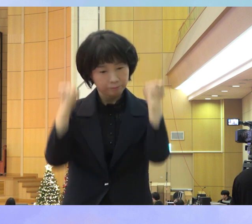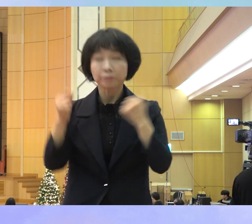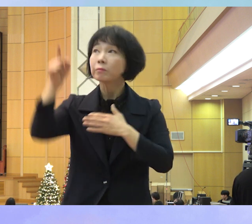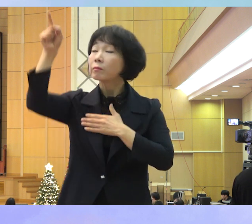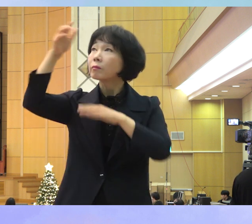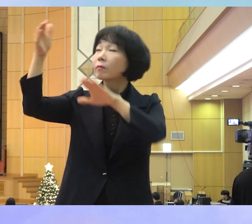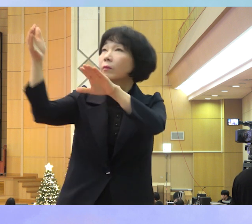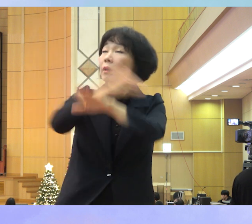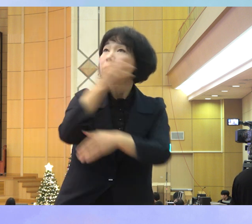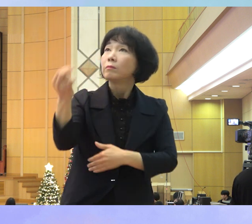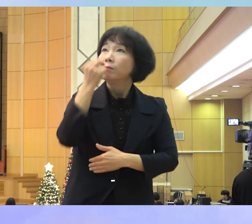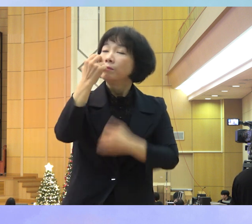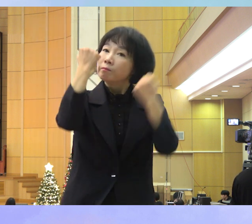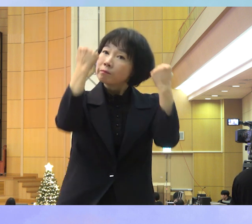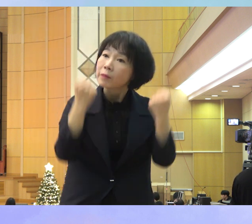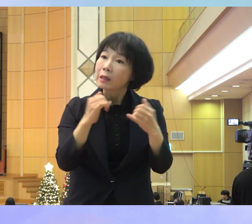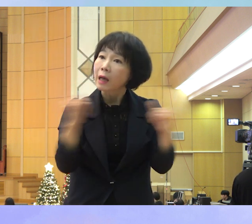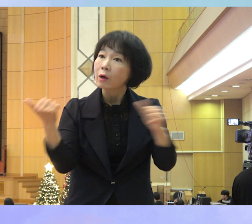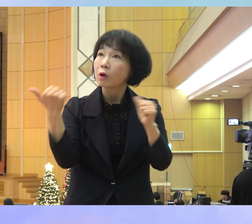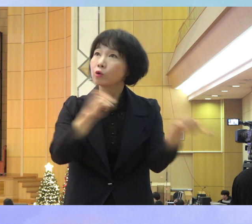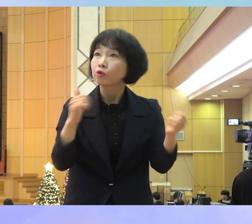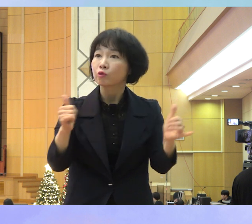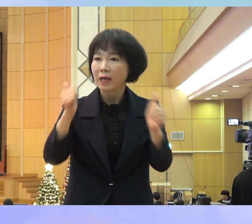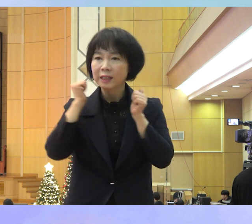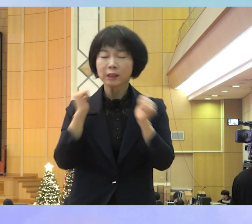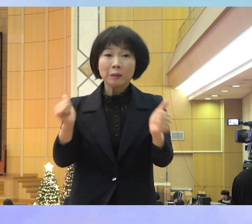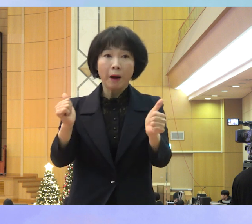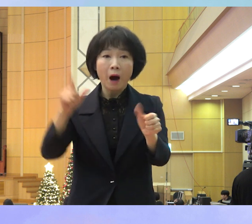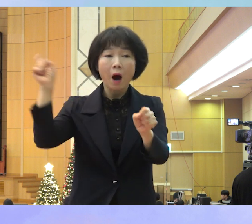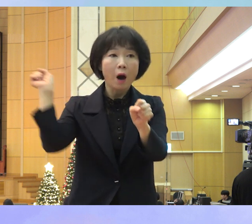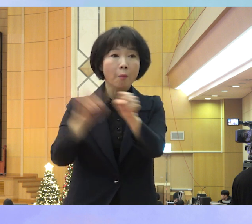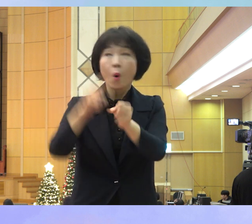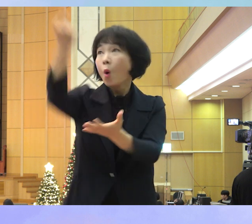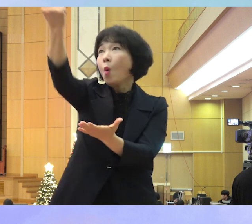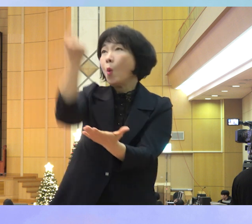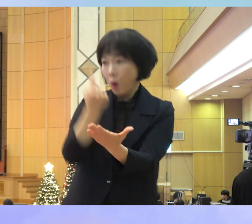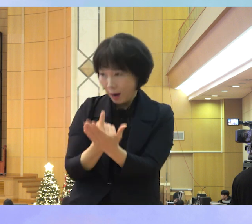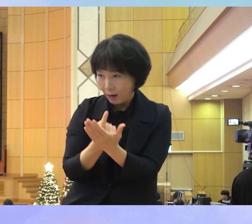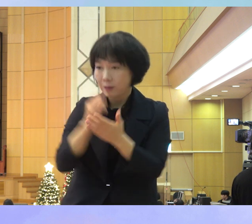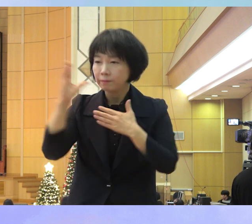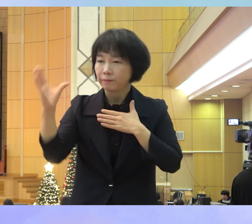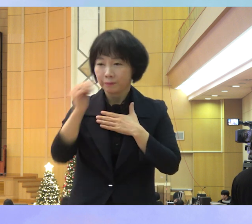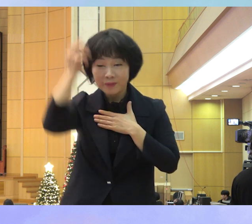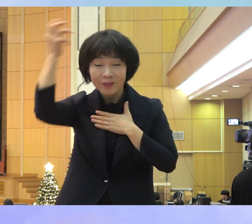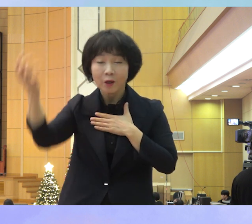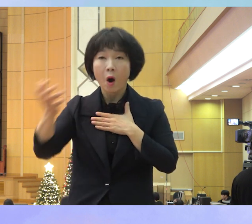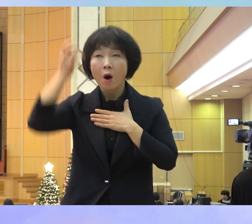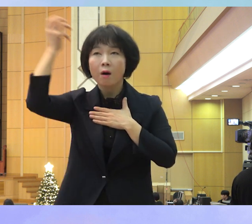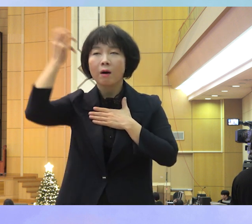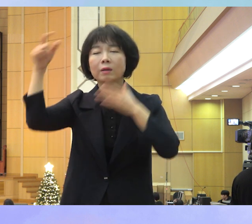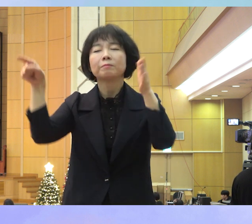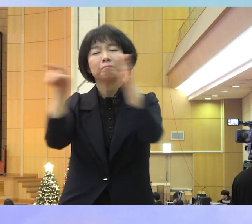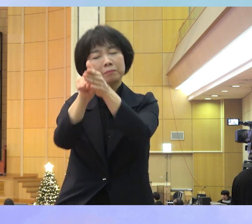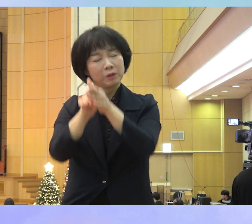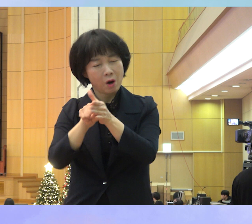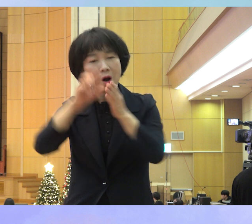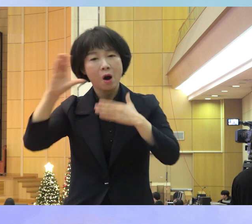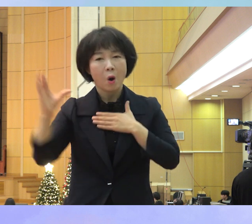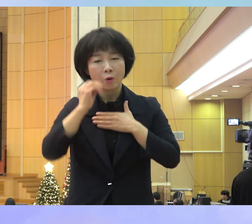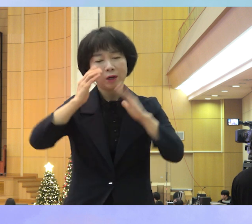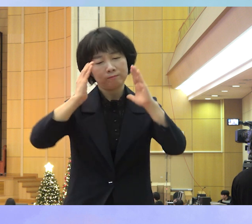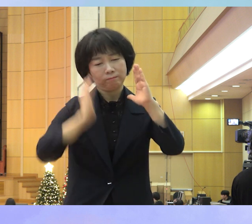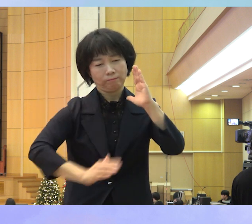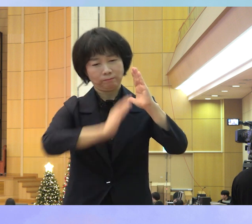우편에 앉아 계시다가 저리로서 산자와 죽은 자를 심판하러 오시리라. 성령을